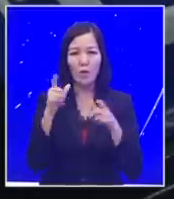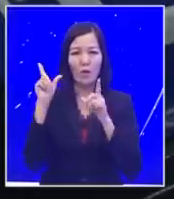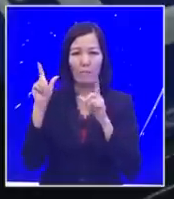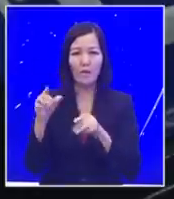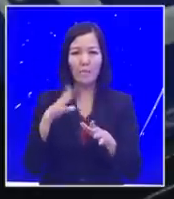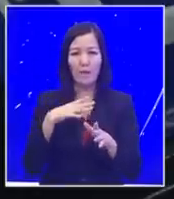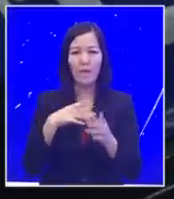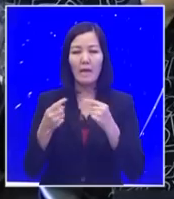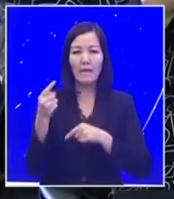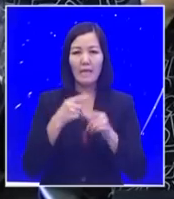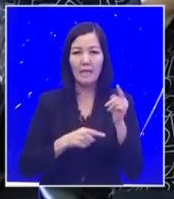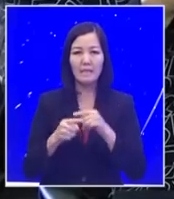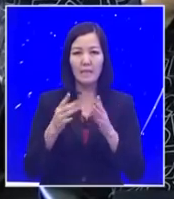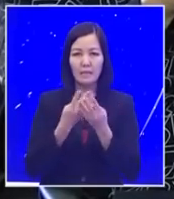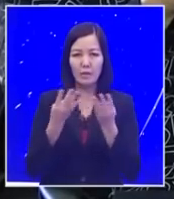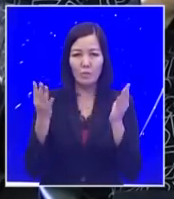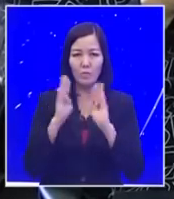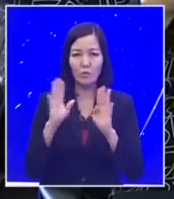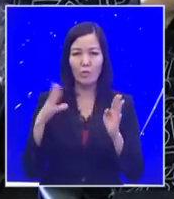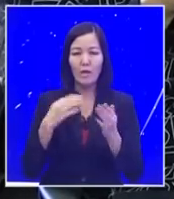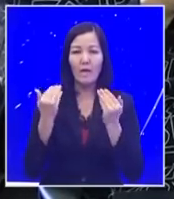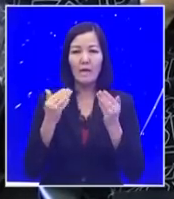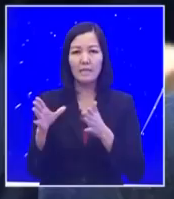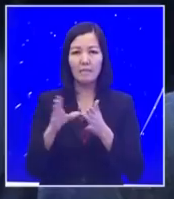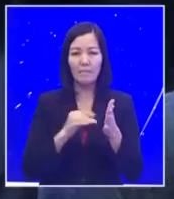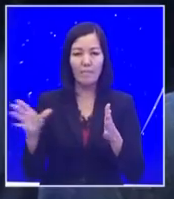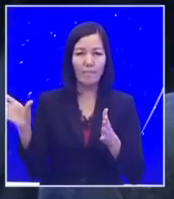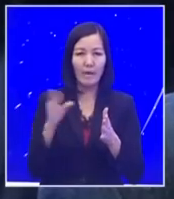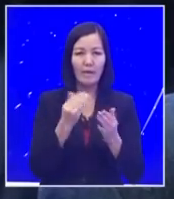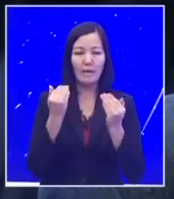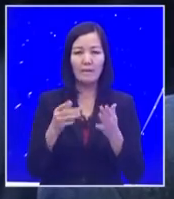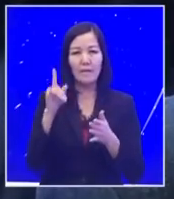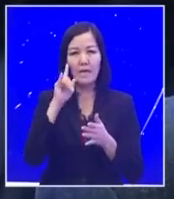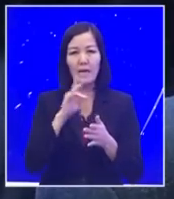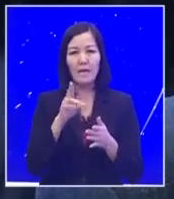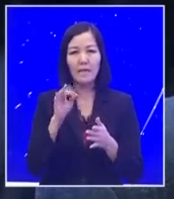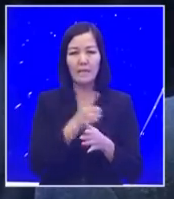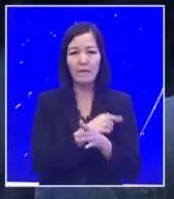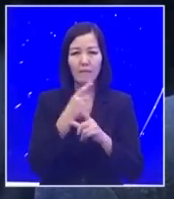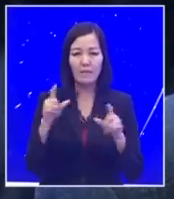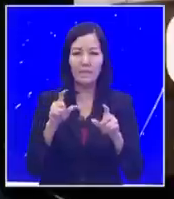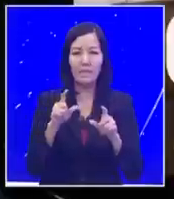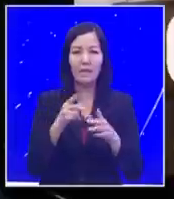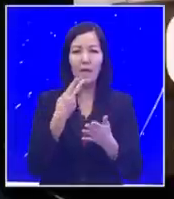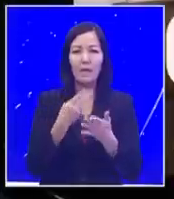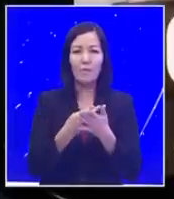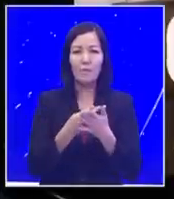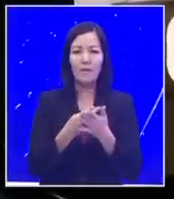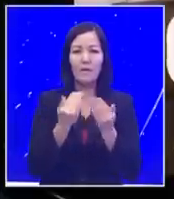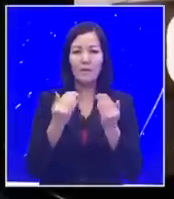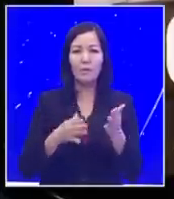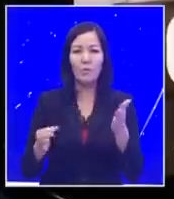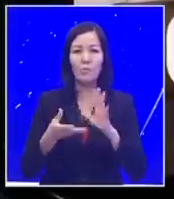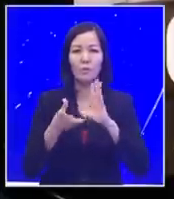мәлім болды. Келесі ала бірден оқшаулауға жіберілген. Олардың барлығы да қазіргі таңда Қарасайдағы инфекциялық ауруханада. Айта кетсек,